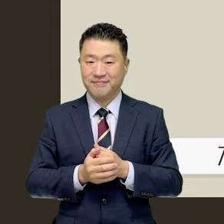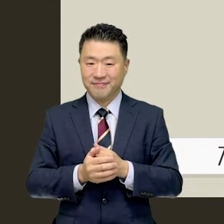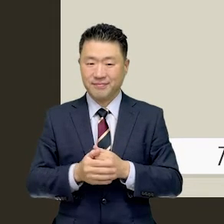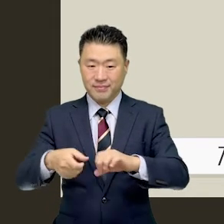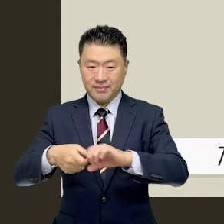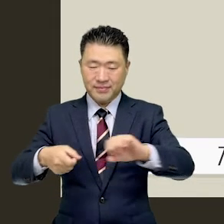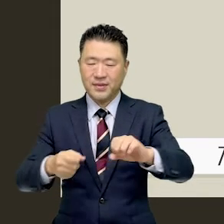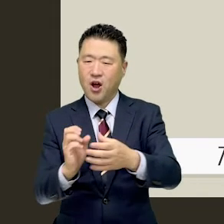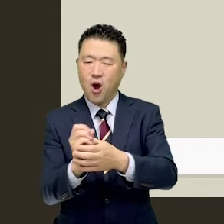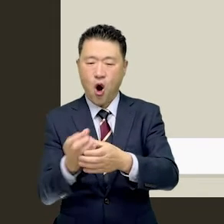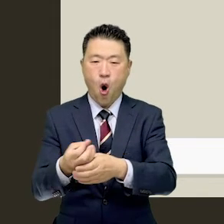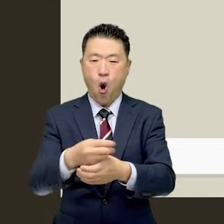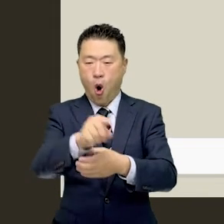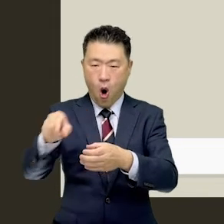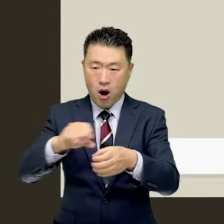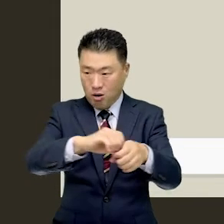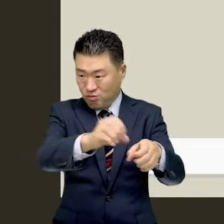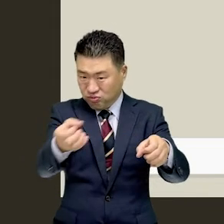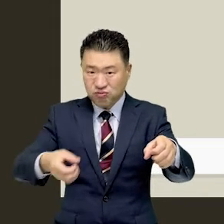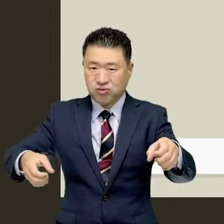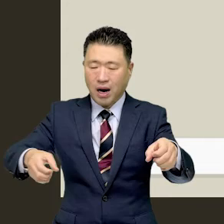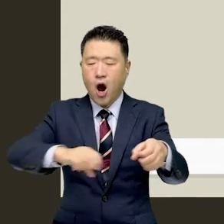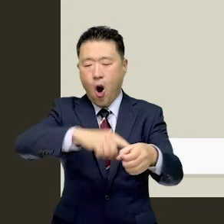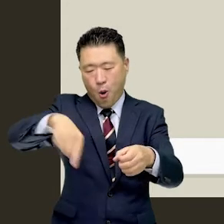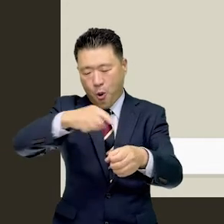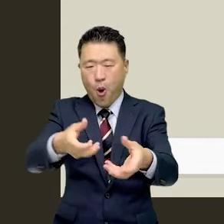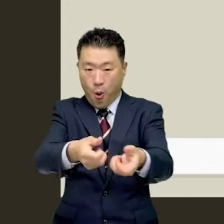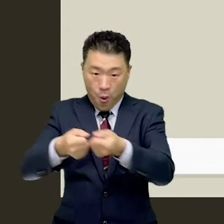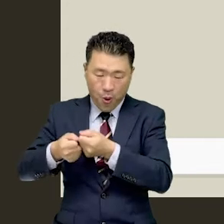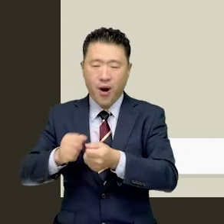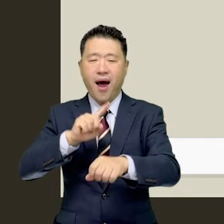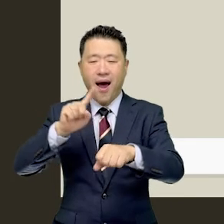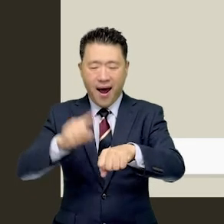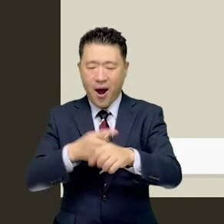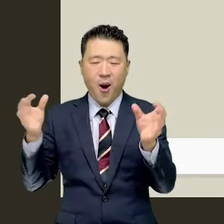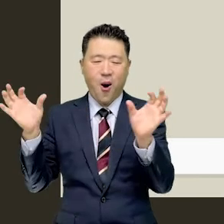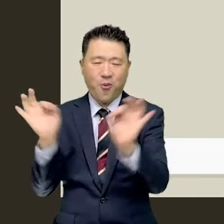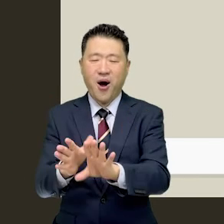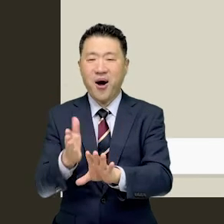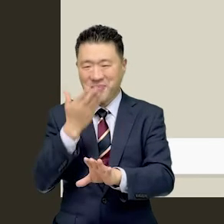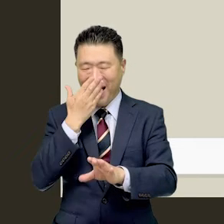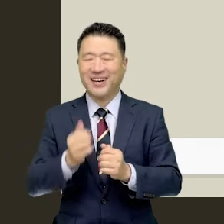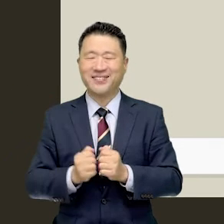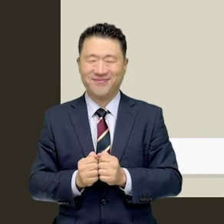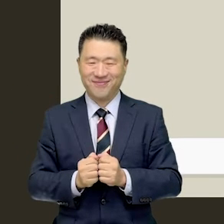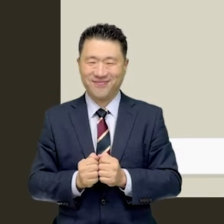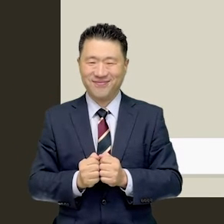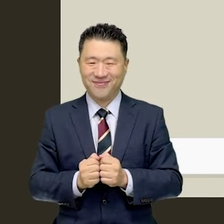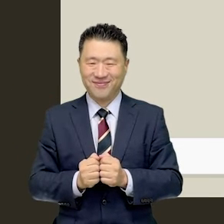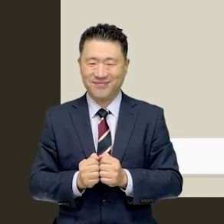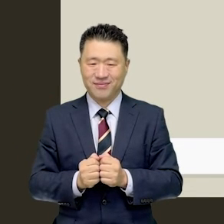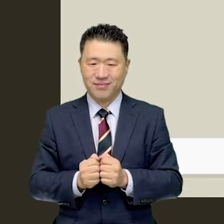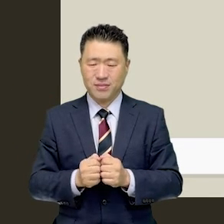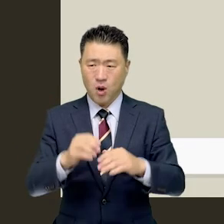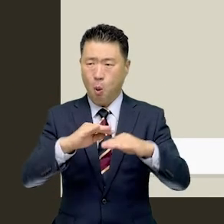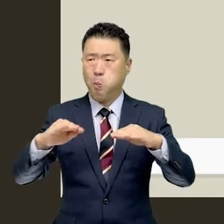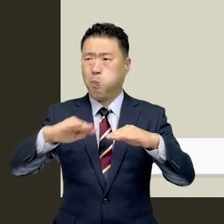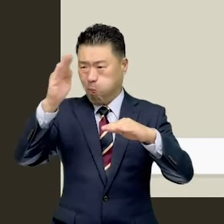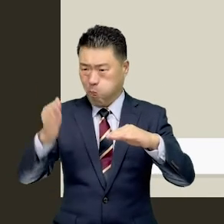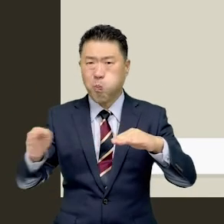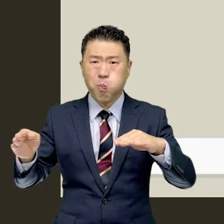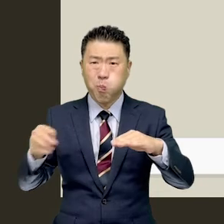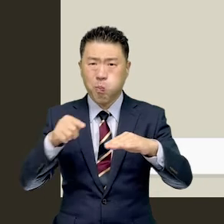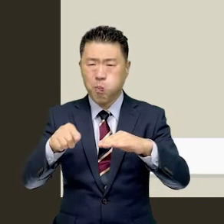바닥에 방치된 호스로 인해 넘어지지 않도록 장애물을 자동으로 제거합니다. 돌출 부분을 제거해